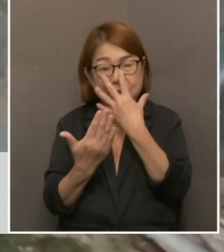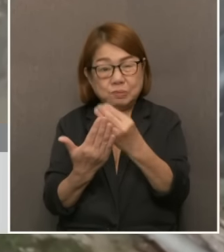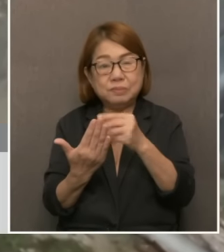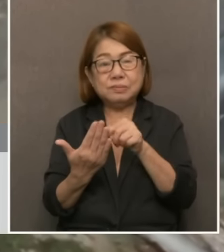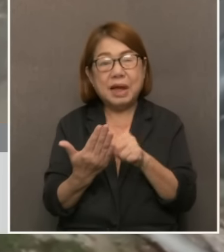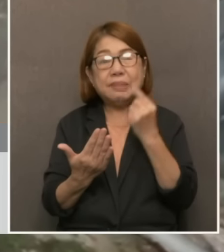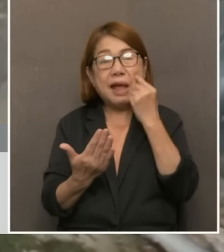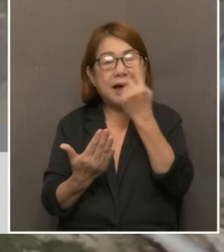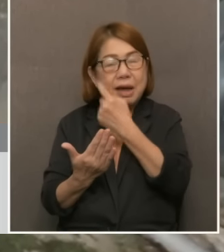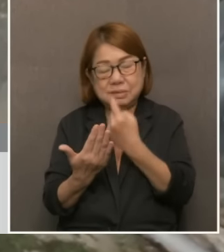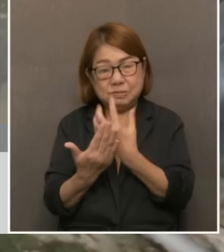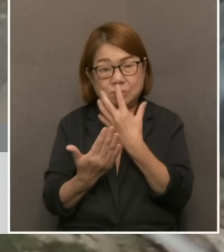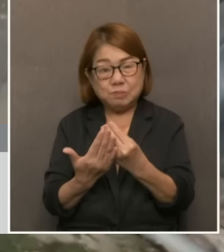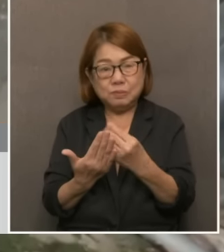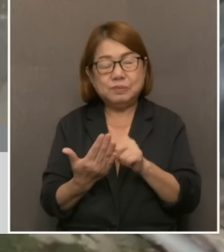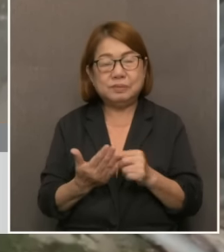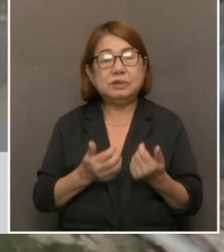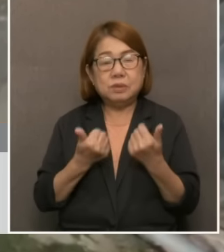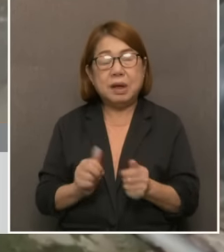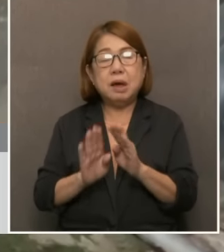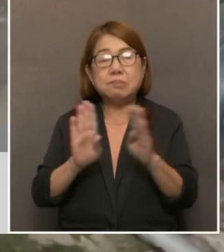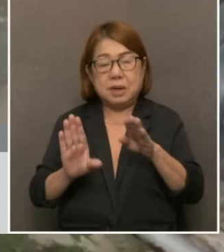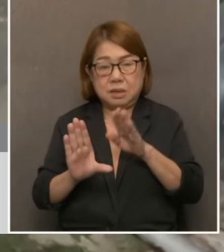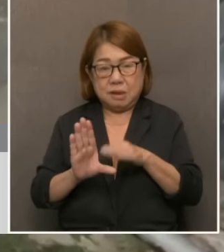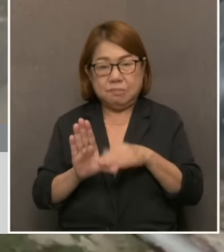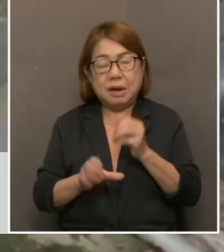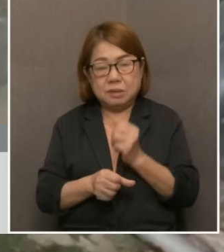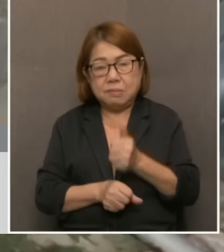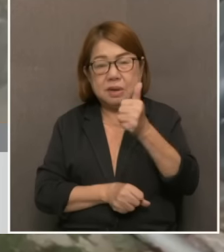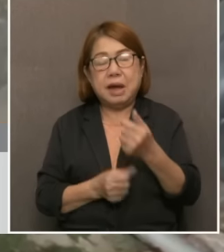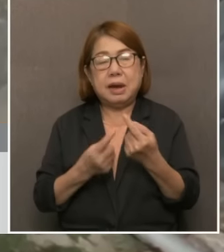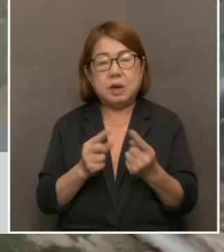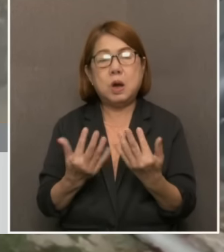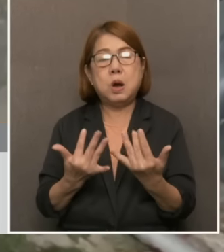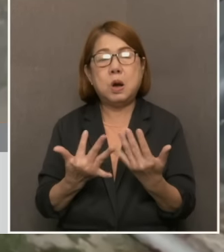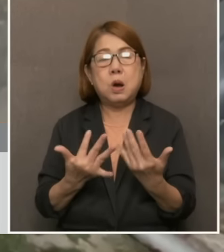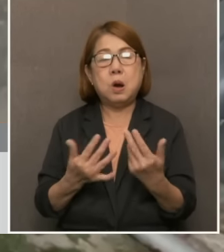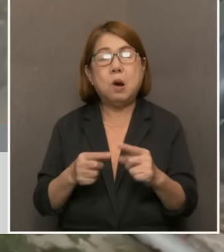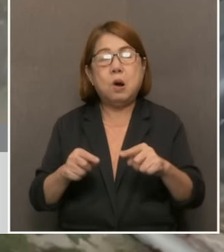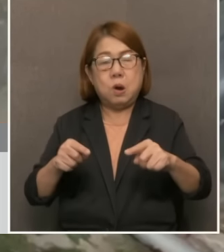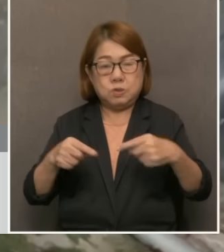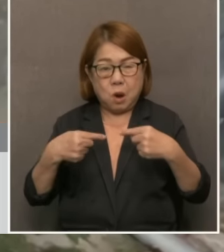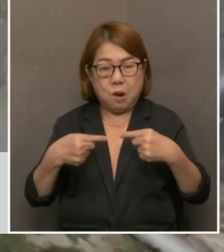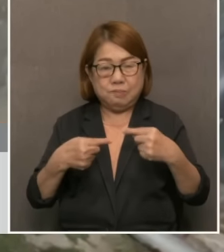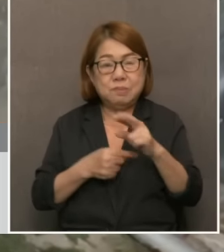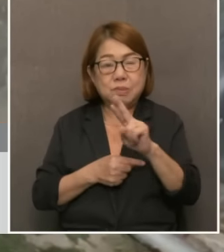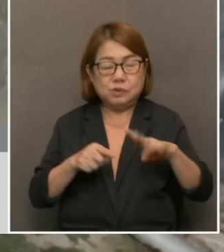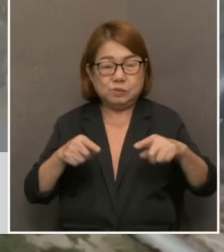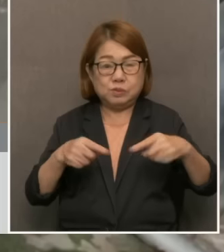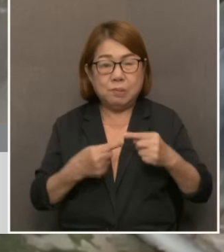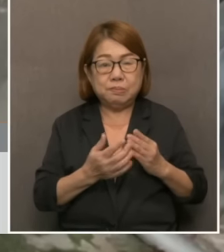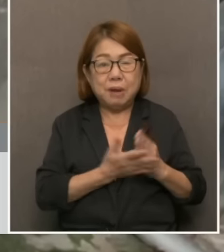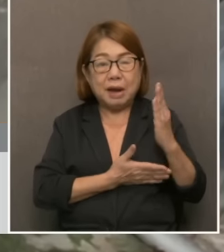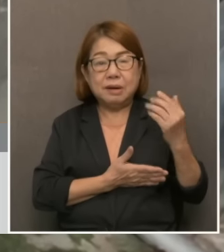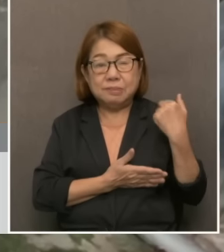คงเข้าแอปพลิเคชันได้ตามปกตินะคะแล้วหลังจากนี้ก็รอตรวจสอบยืนยันสิทธิ์ทางระบบเท่านั้นอย่างเช่น